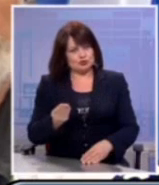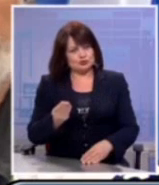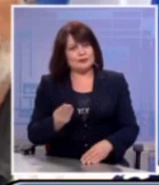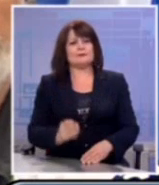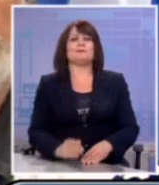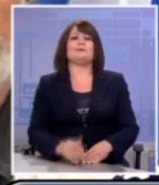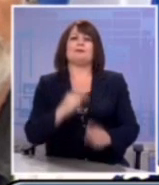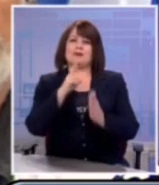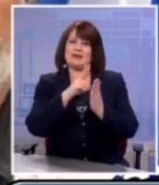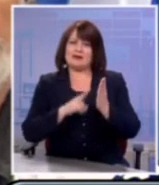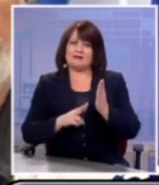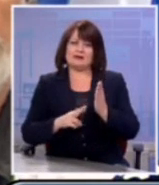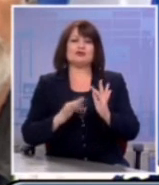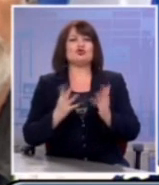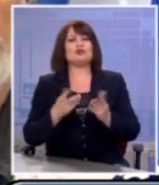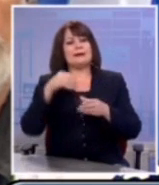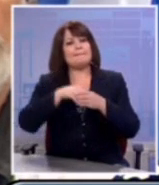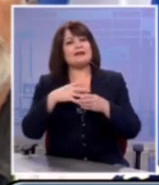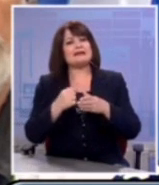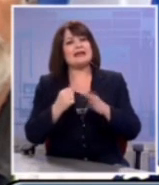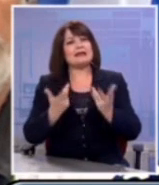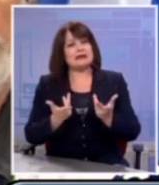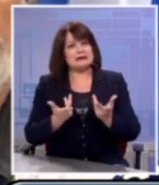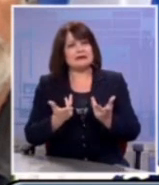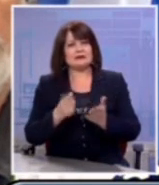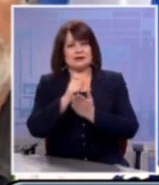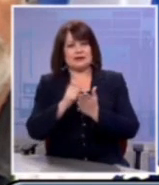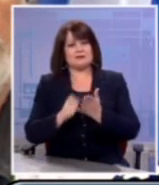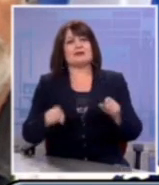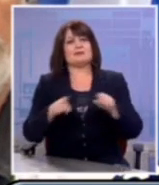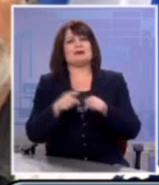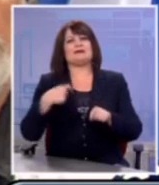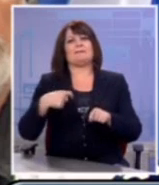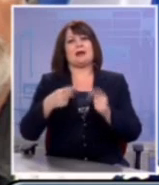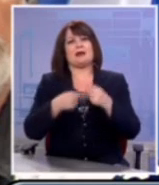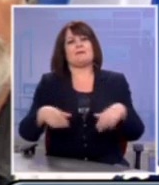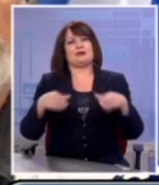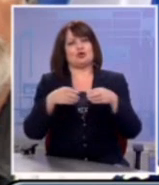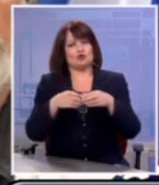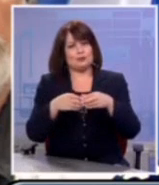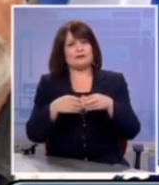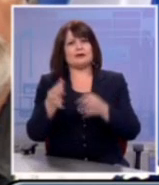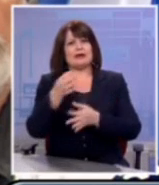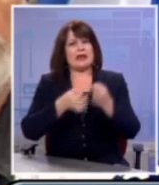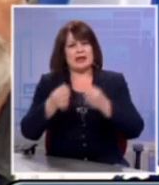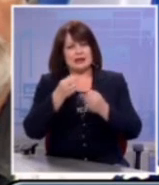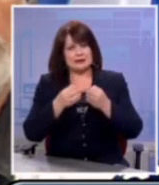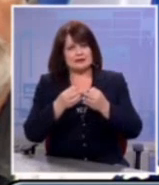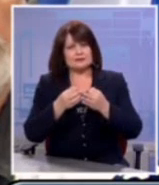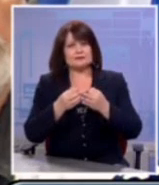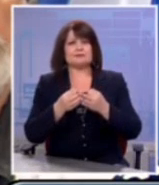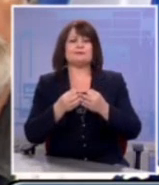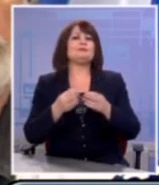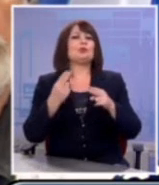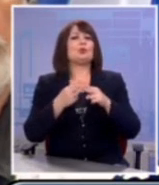Θα διαβάσω τι περιλαμβάνει. Το συνέγραψαν τα μέλη της Επιτροπής και αναφέρονται στην αρχή και